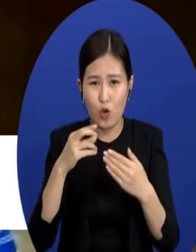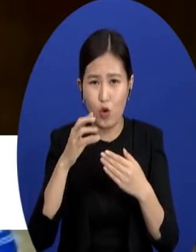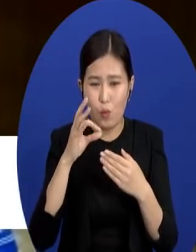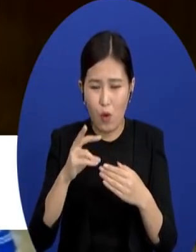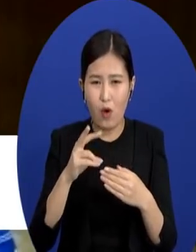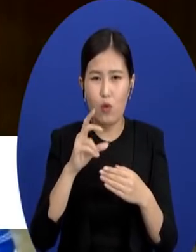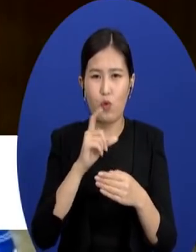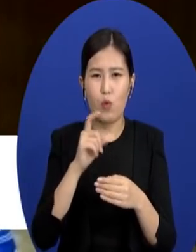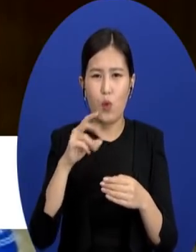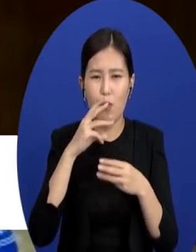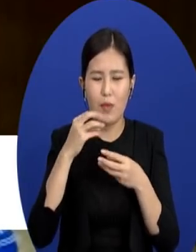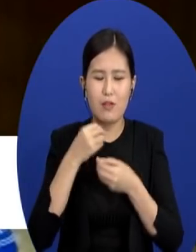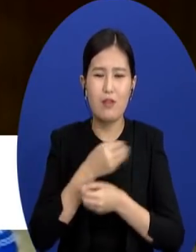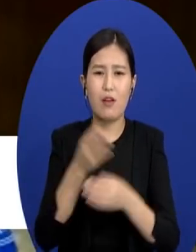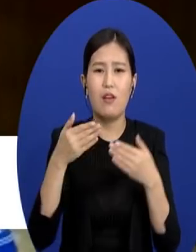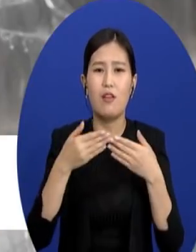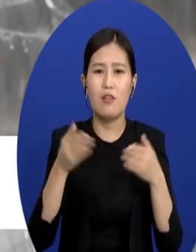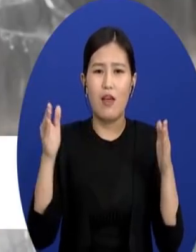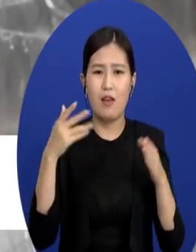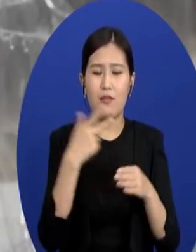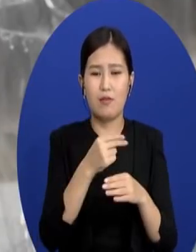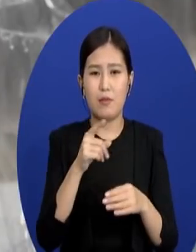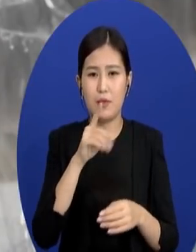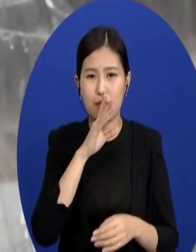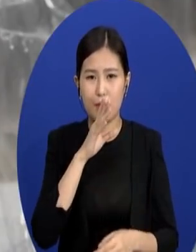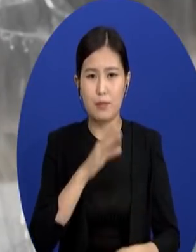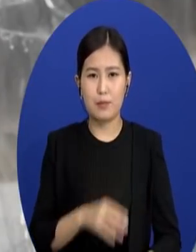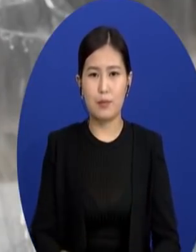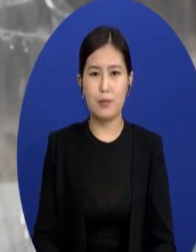вакцин хийлгэнэ гэдгээ мэдгдсэн байна.